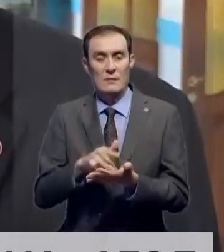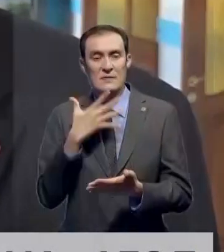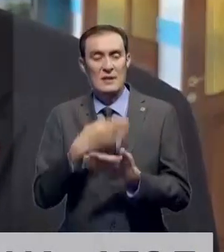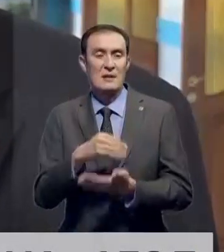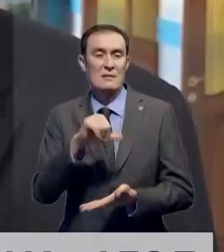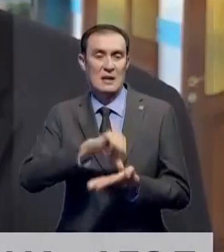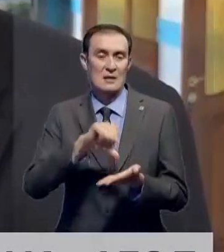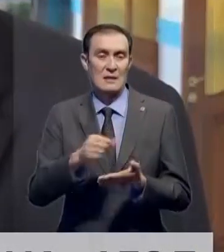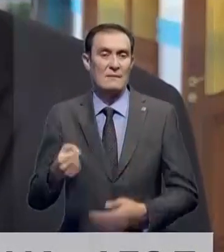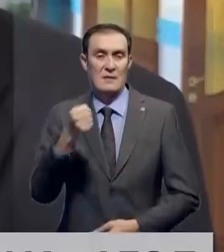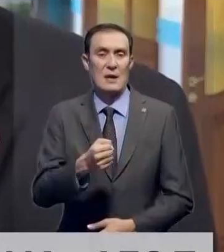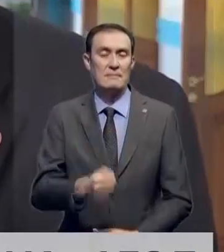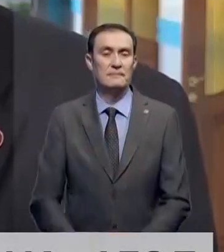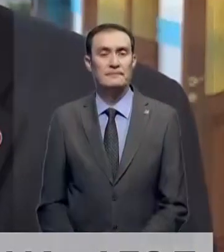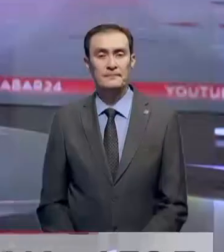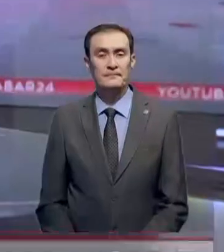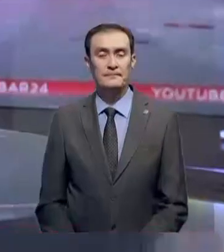своих кандидатов.